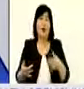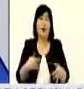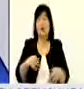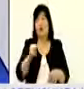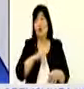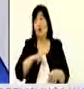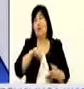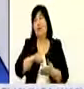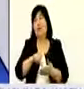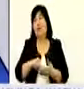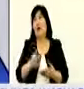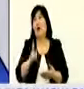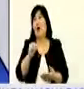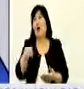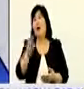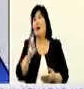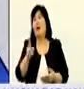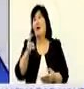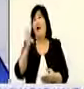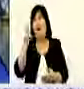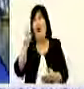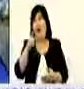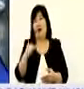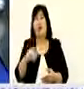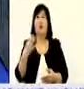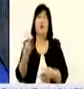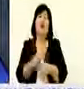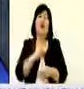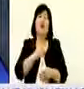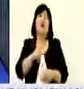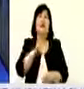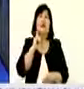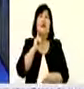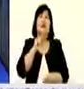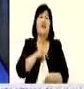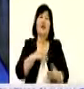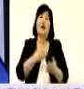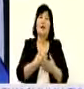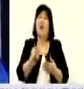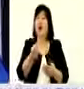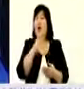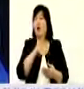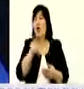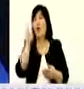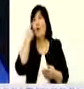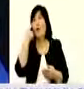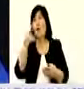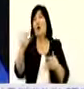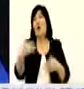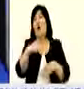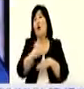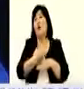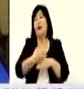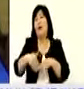істеп жатыр. Қуандық ағаймен осымен 4-ші рет жұмыс істеп жатырмыз. Осылай жастар еселі еңбекпен аз уақытта ойлы қойылымды көрермен